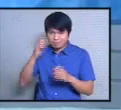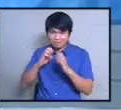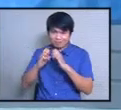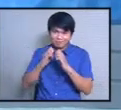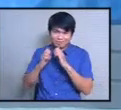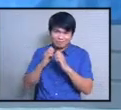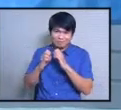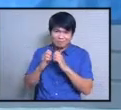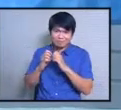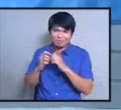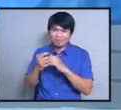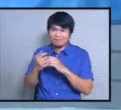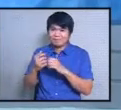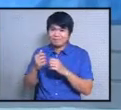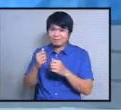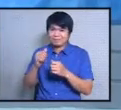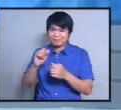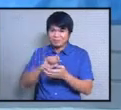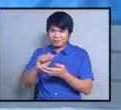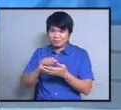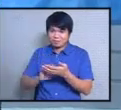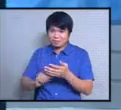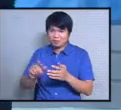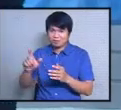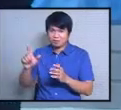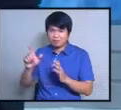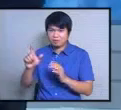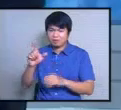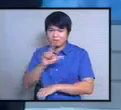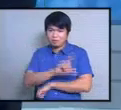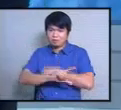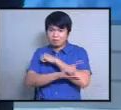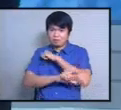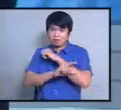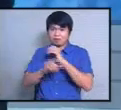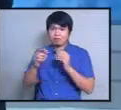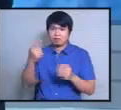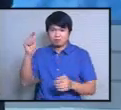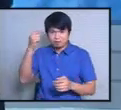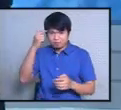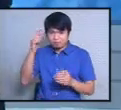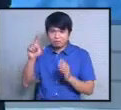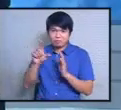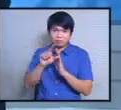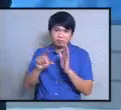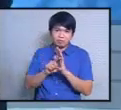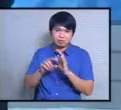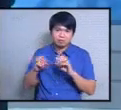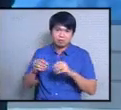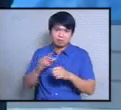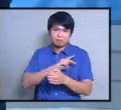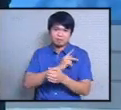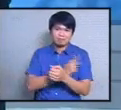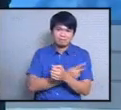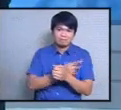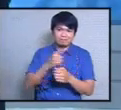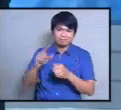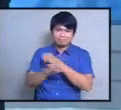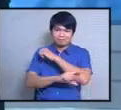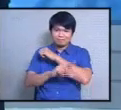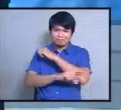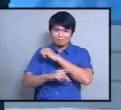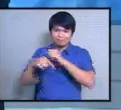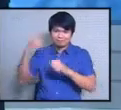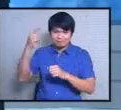pong primerong otor ng local government code. Nagbibigay ng mas malawak na kapangyarihan sa mga lokal na pamahalaan. 1992, tumakbo